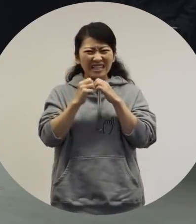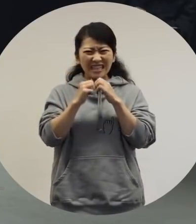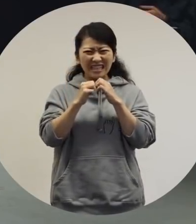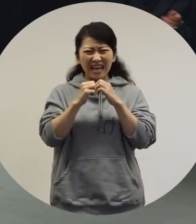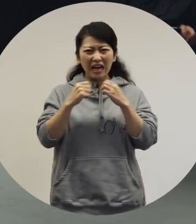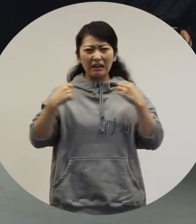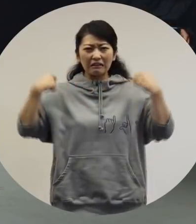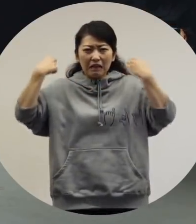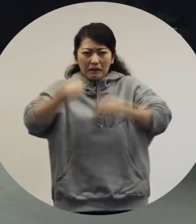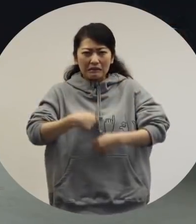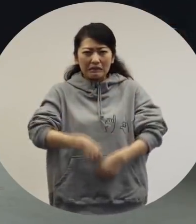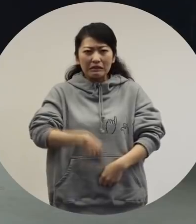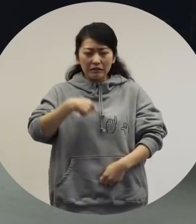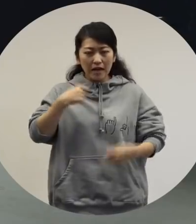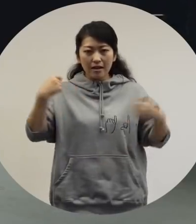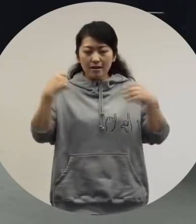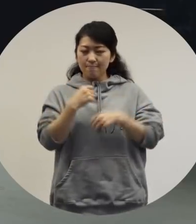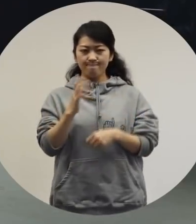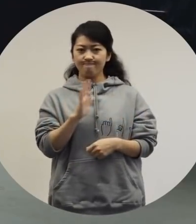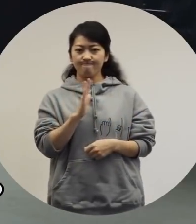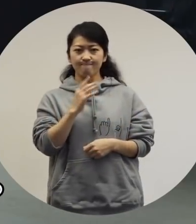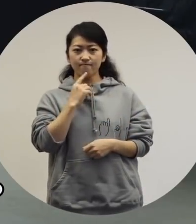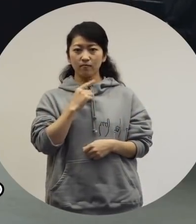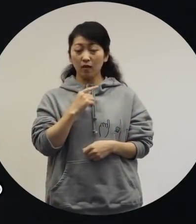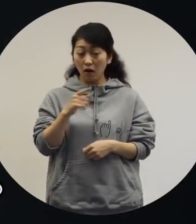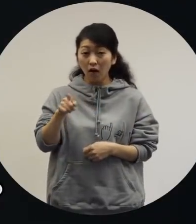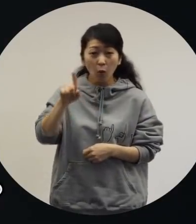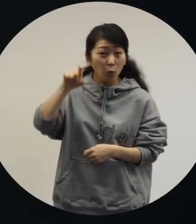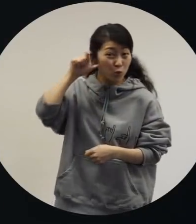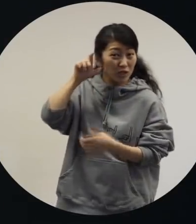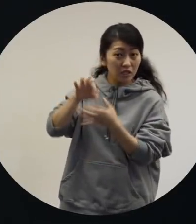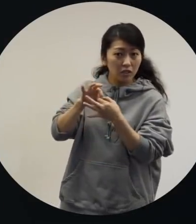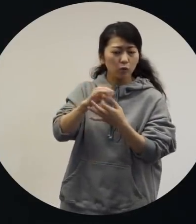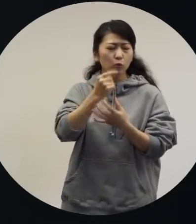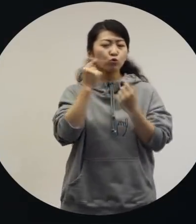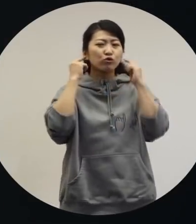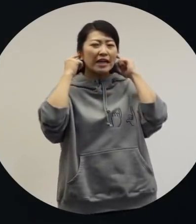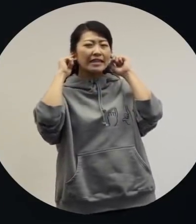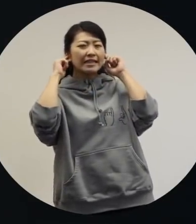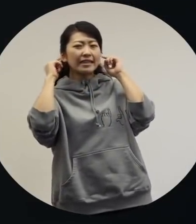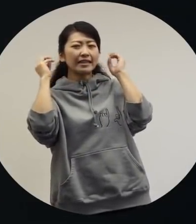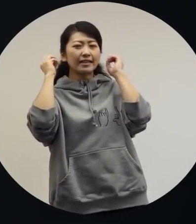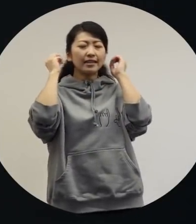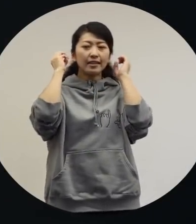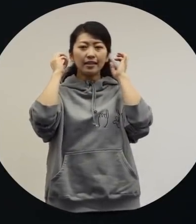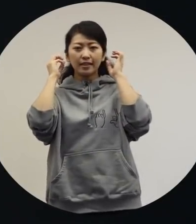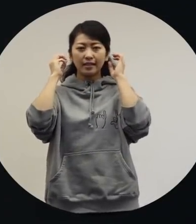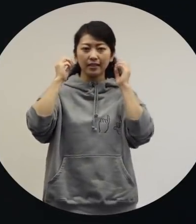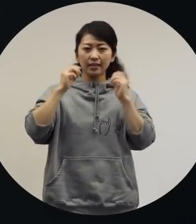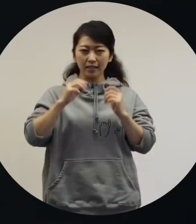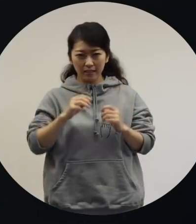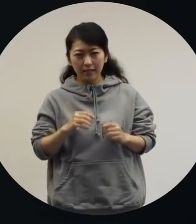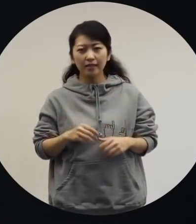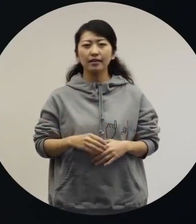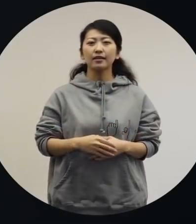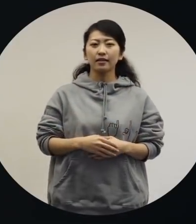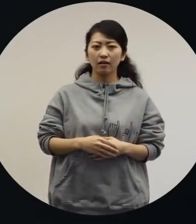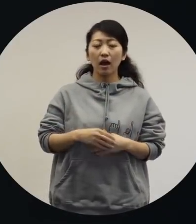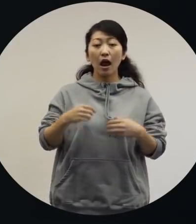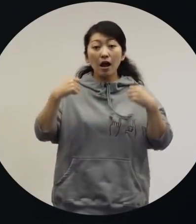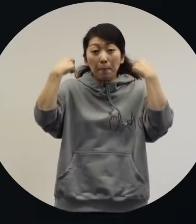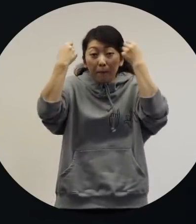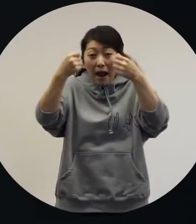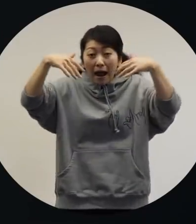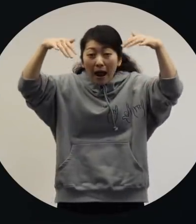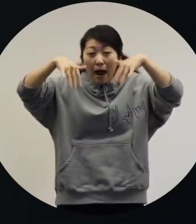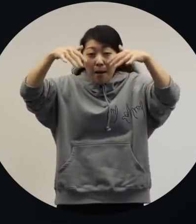する音のシャカシャカジャージとかは絶対履かないです。 あ、それが補聴器に、 うるさいとか、なるほど、ね、カッパ